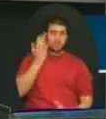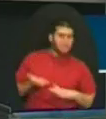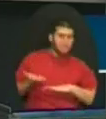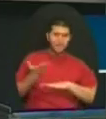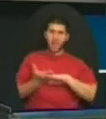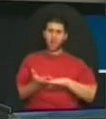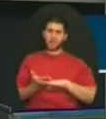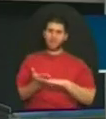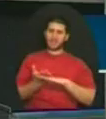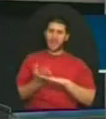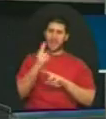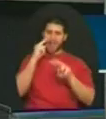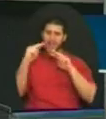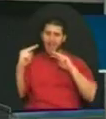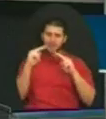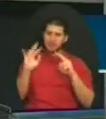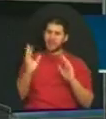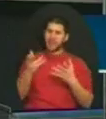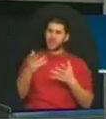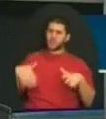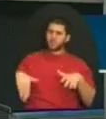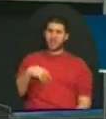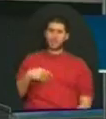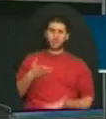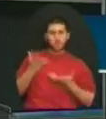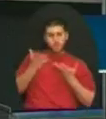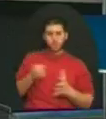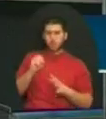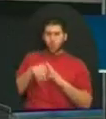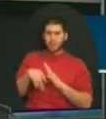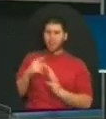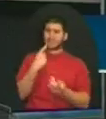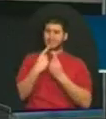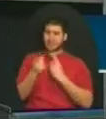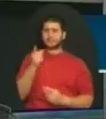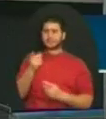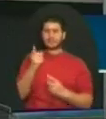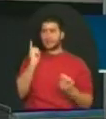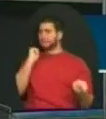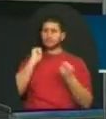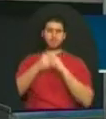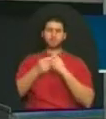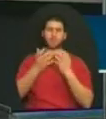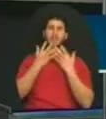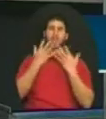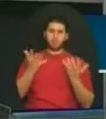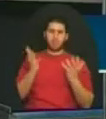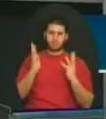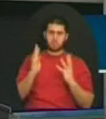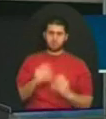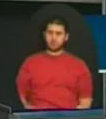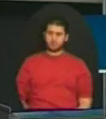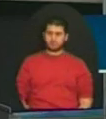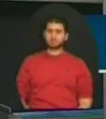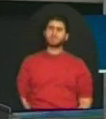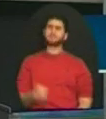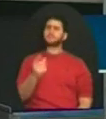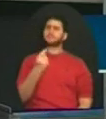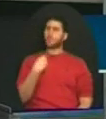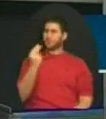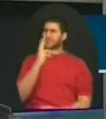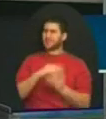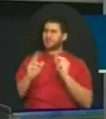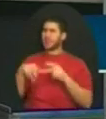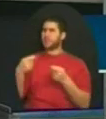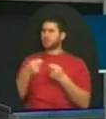את ההיבטים של איך שלום וביטחון משפיע עליהם לשיח, זה משנה את התמונה. תכף נדבר